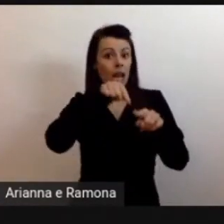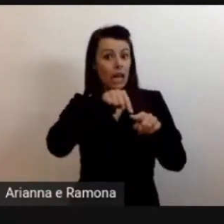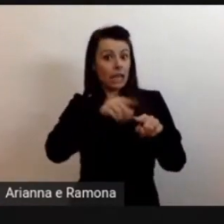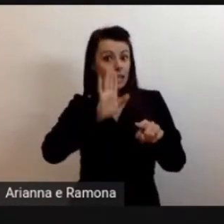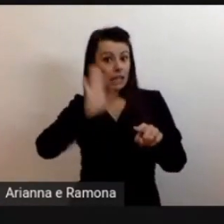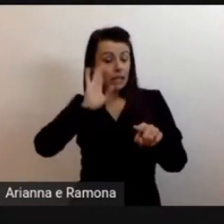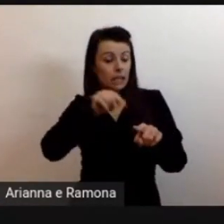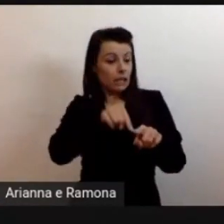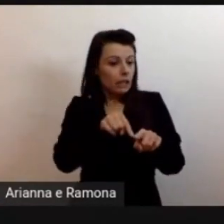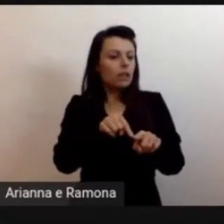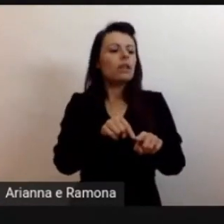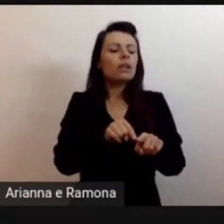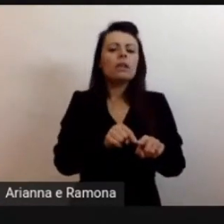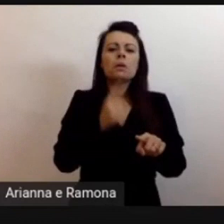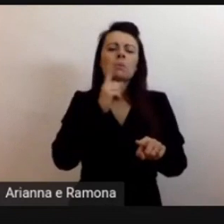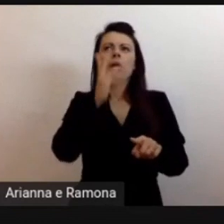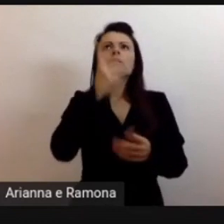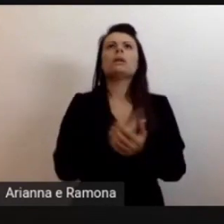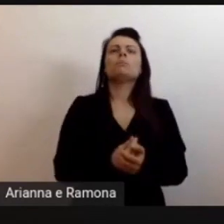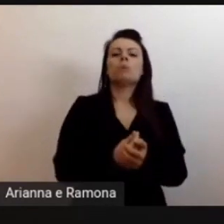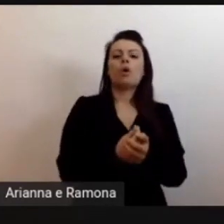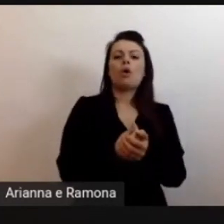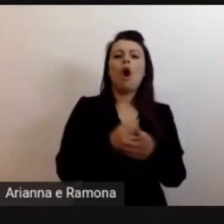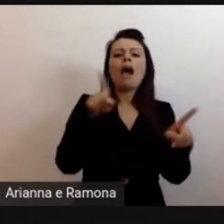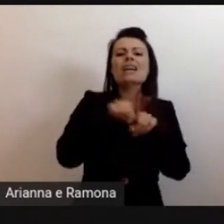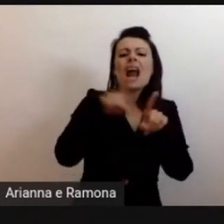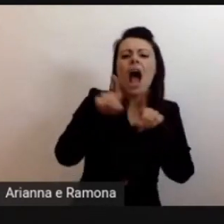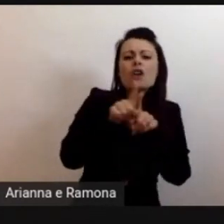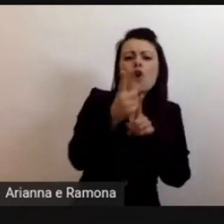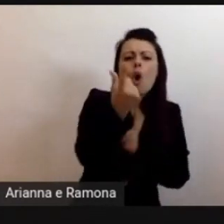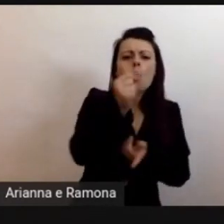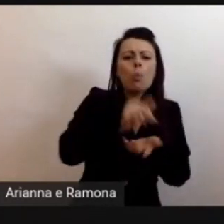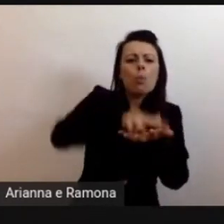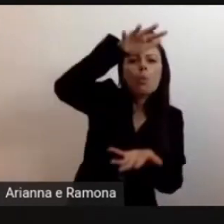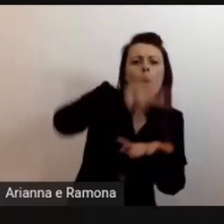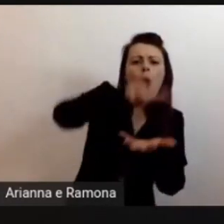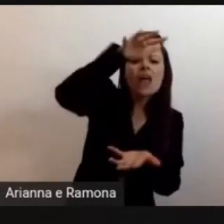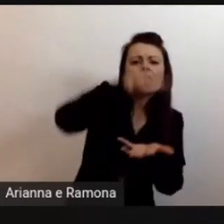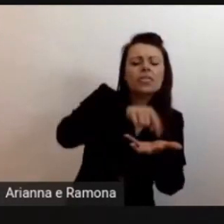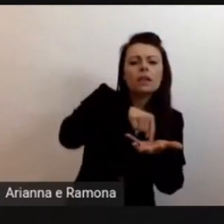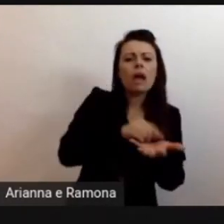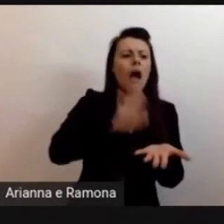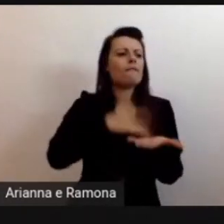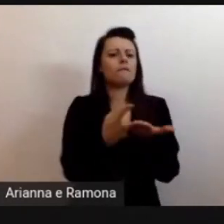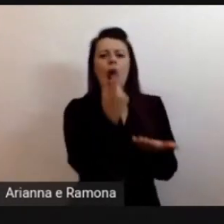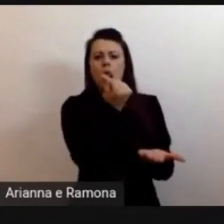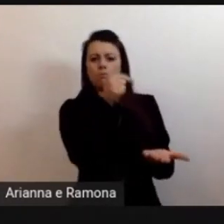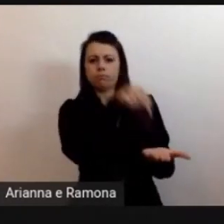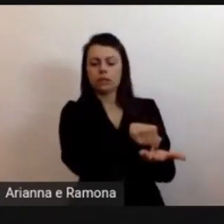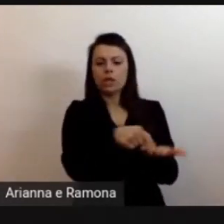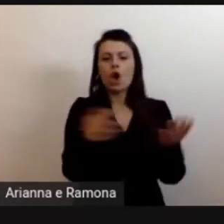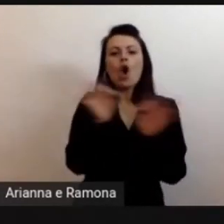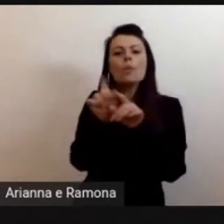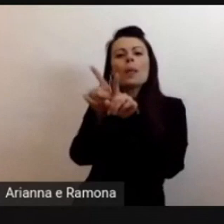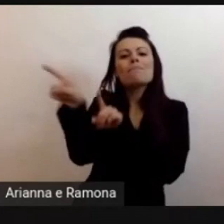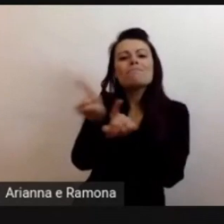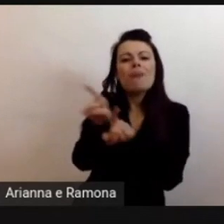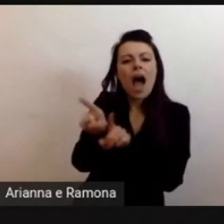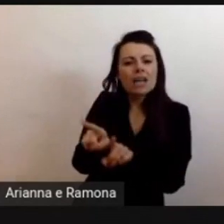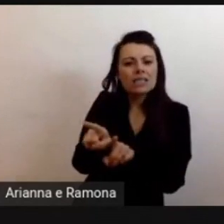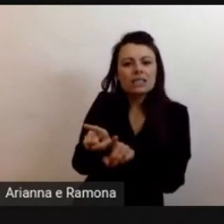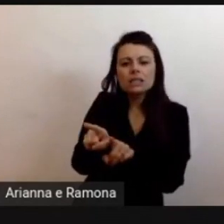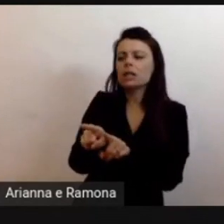una certa quantità di diano vale tokyo si cercano antica di mais valle notte in queste